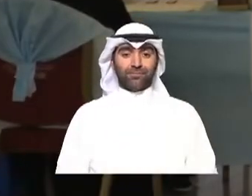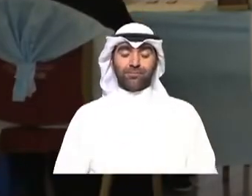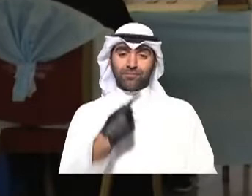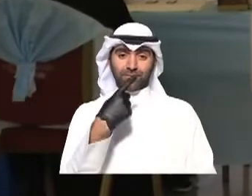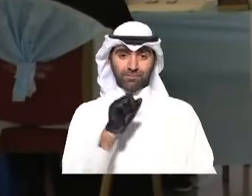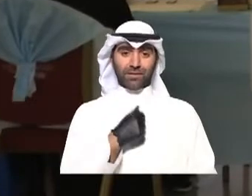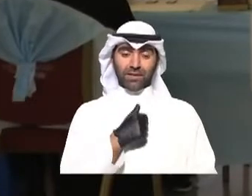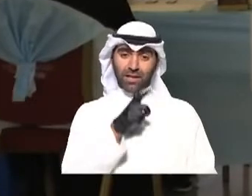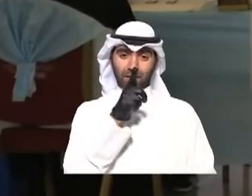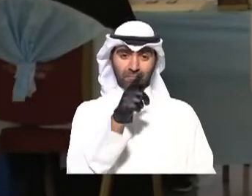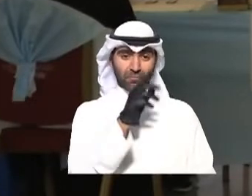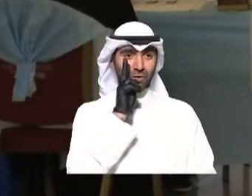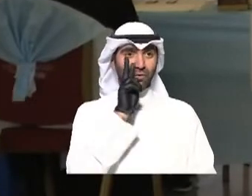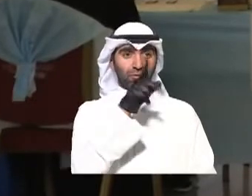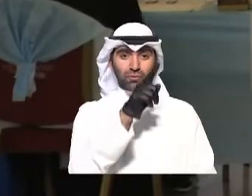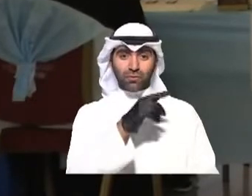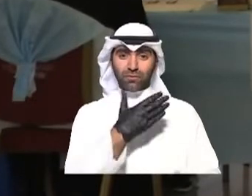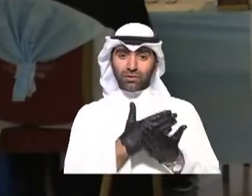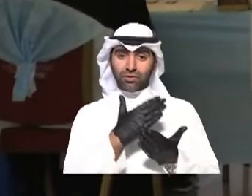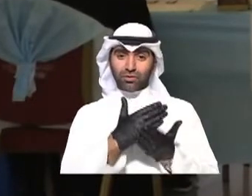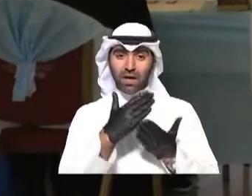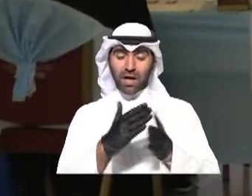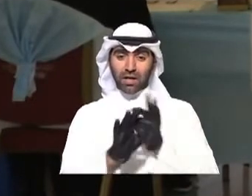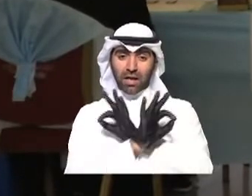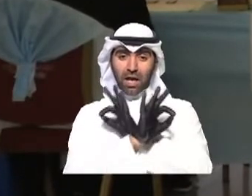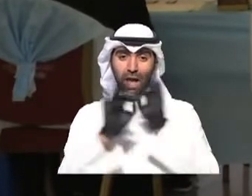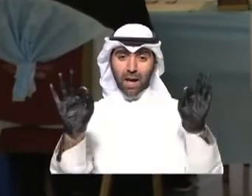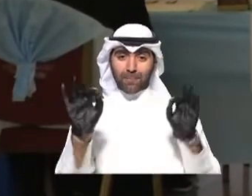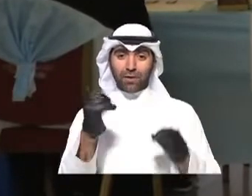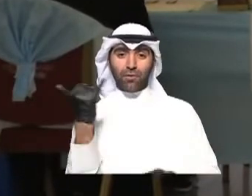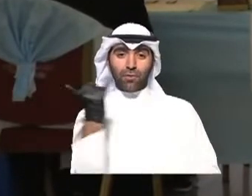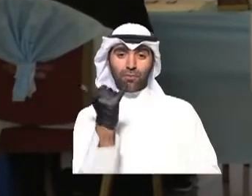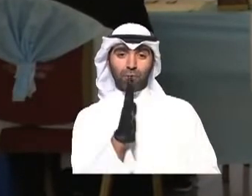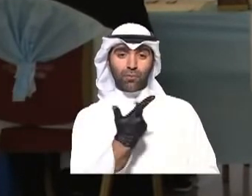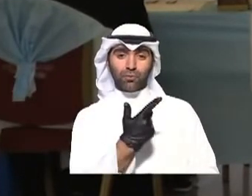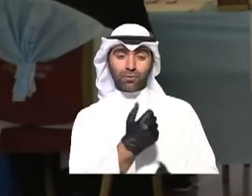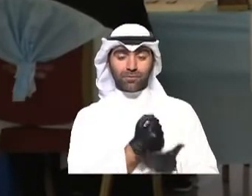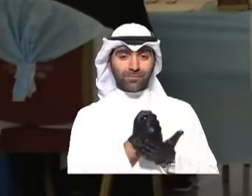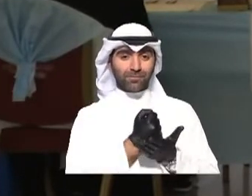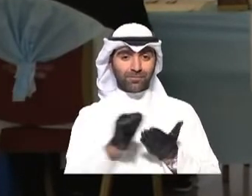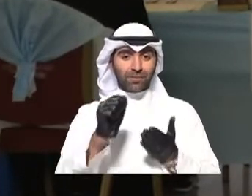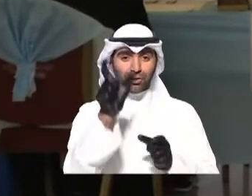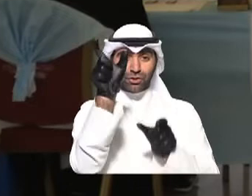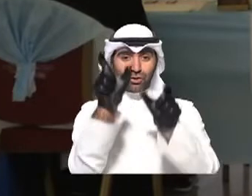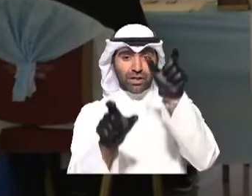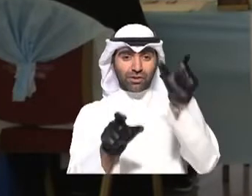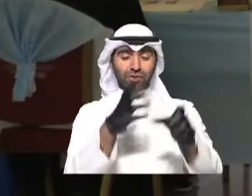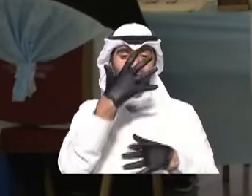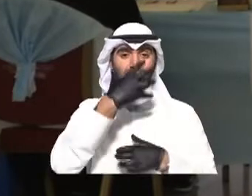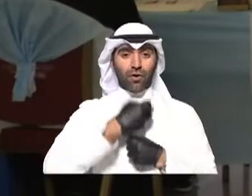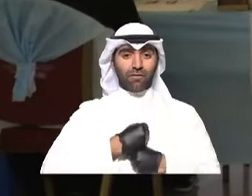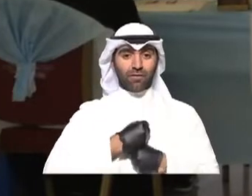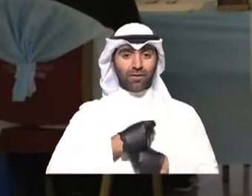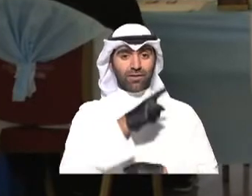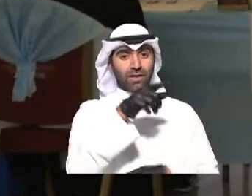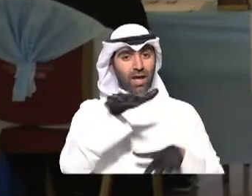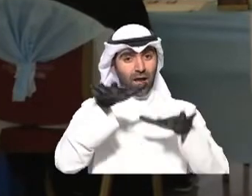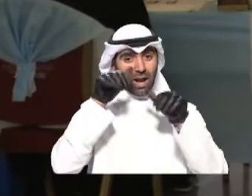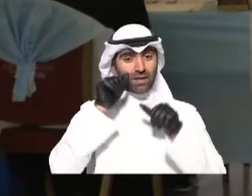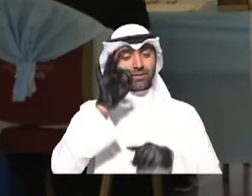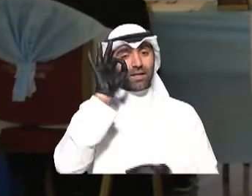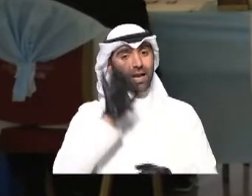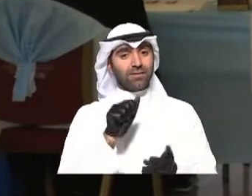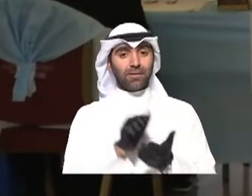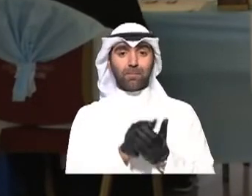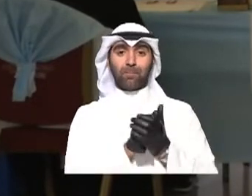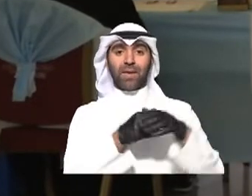أي أعراض لكوفيد-19، ما يسمح بانتقالهم من الحجر المؤسسي إلى الحجر المنزلي الذي يستمر